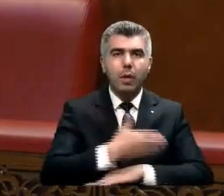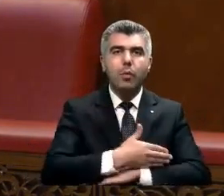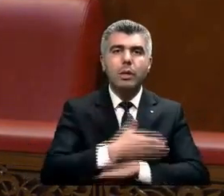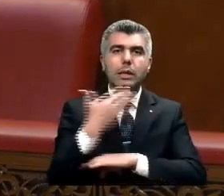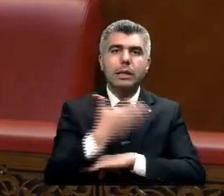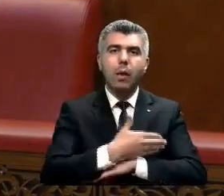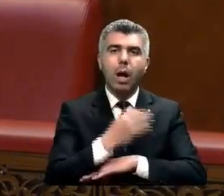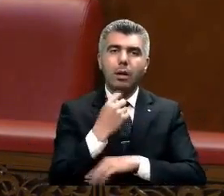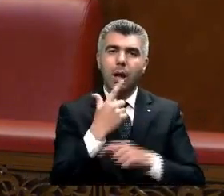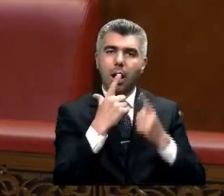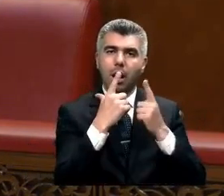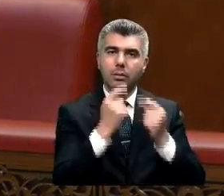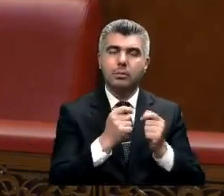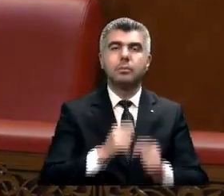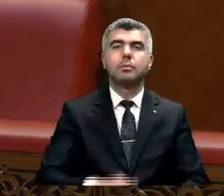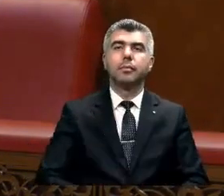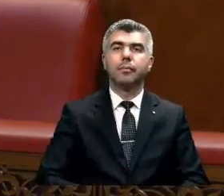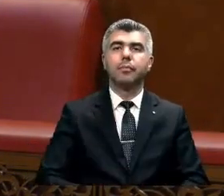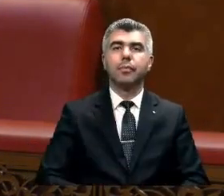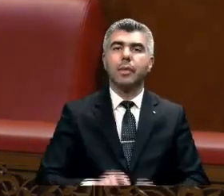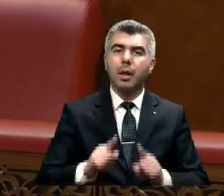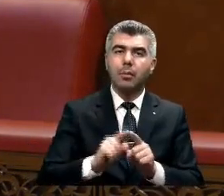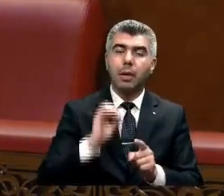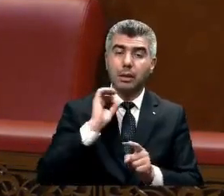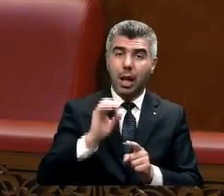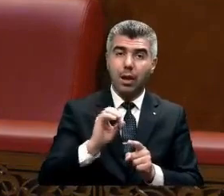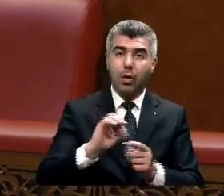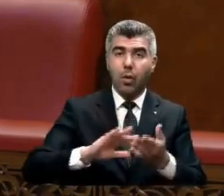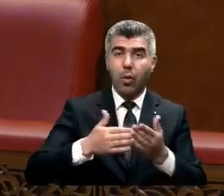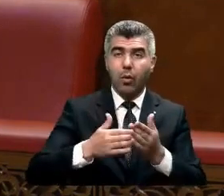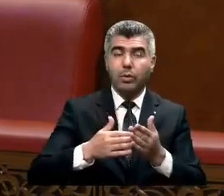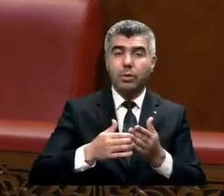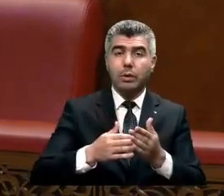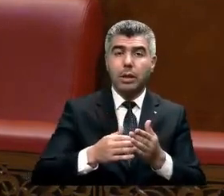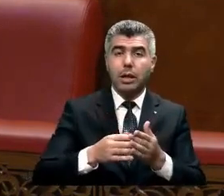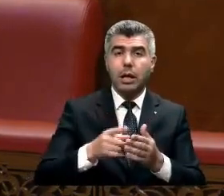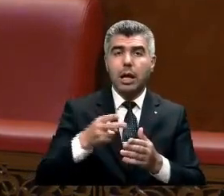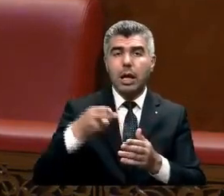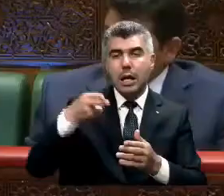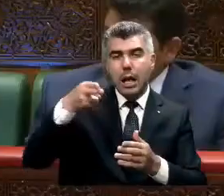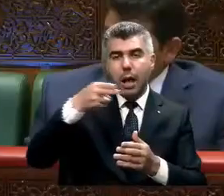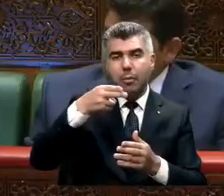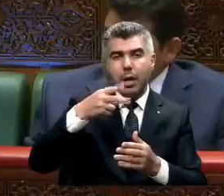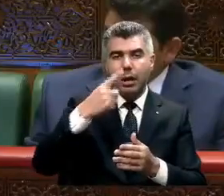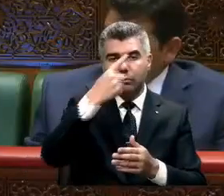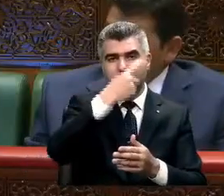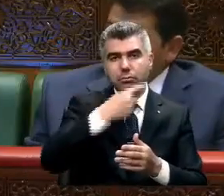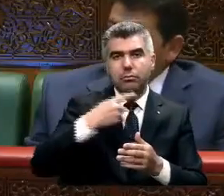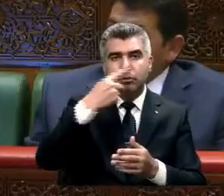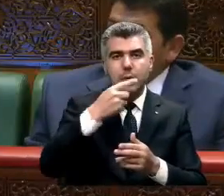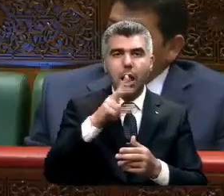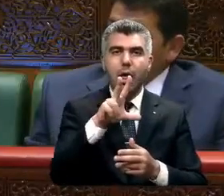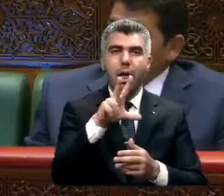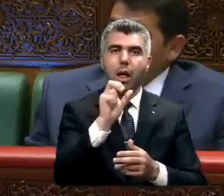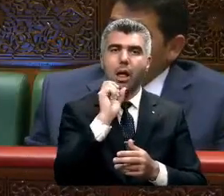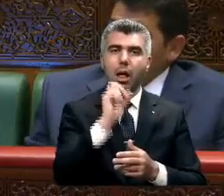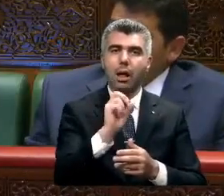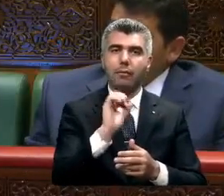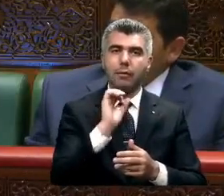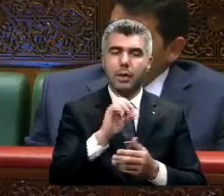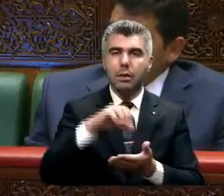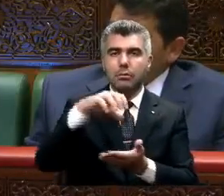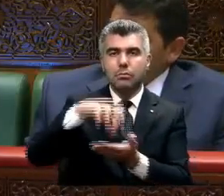الخروج وقد تم وضع هذا النظام من خلال استخدام كاميرات التعرف على الوجه الموضوع في